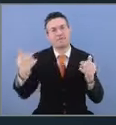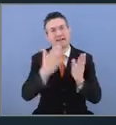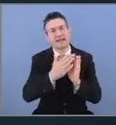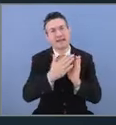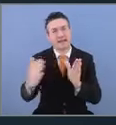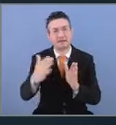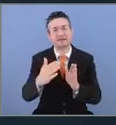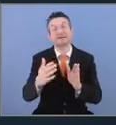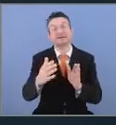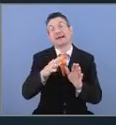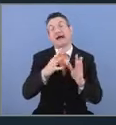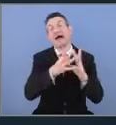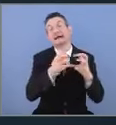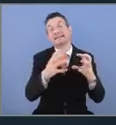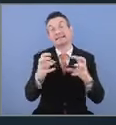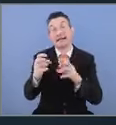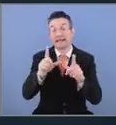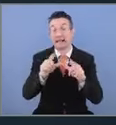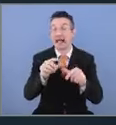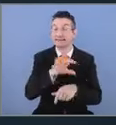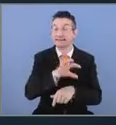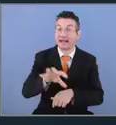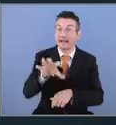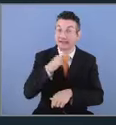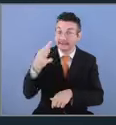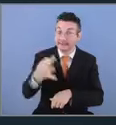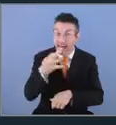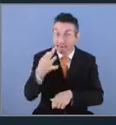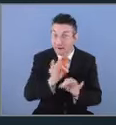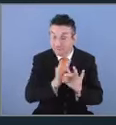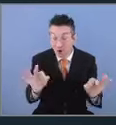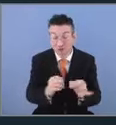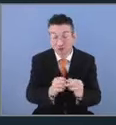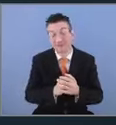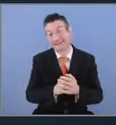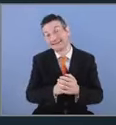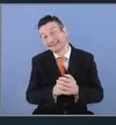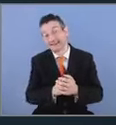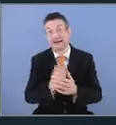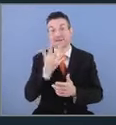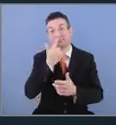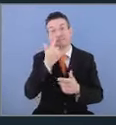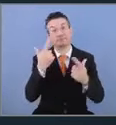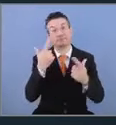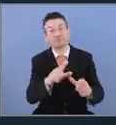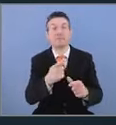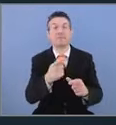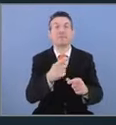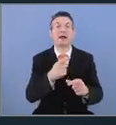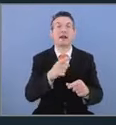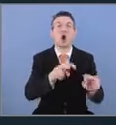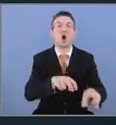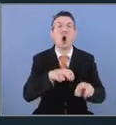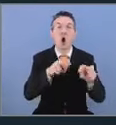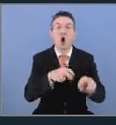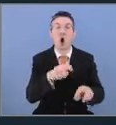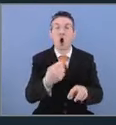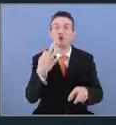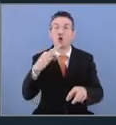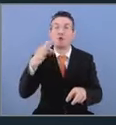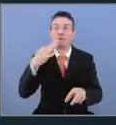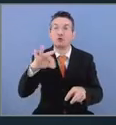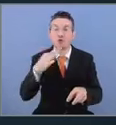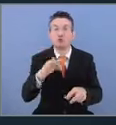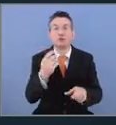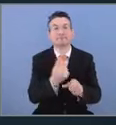di vista si sono dimostrate preparate in alcuni settori, come per esempio l'ortofrutta. È necessario andare verso una maggiore aggregazione